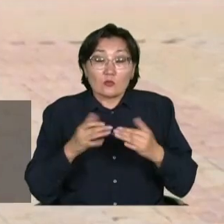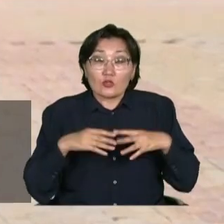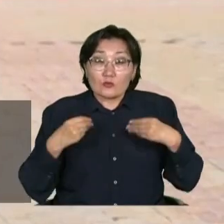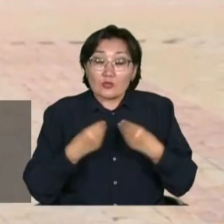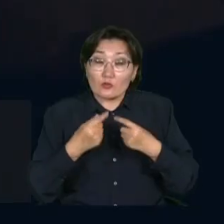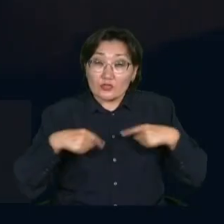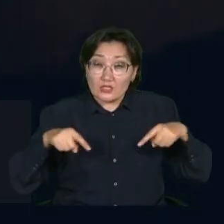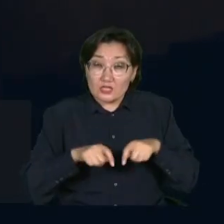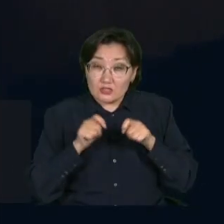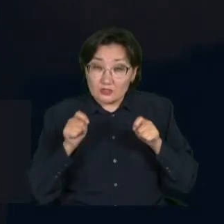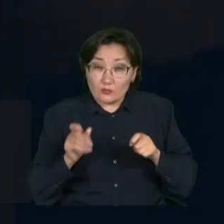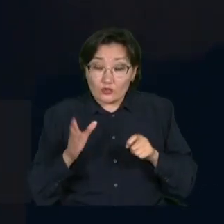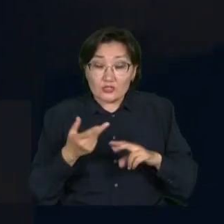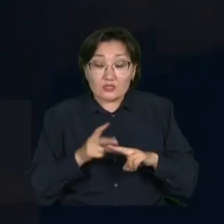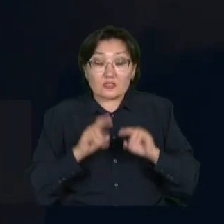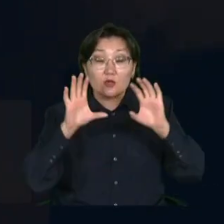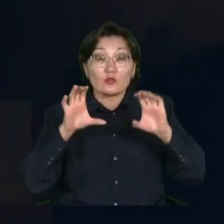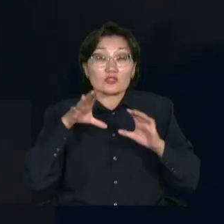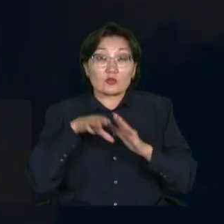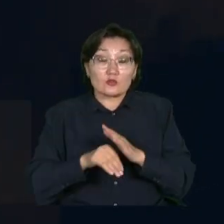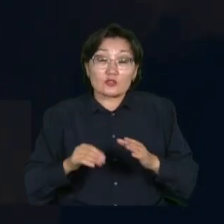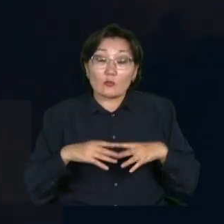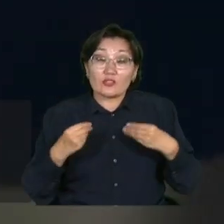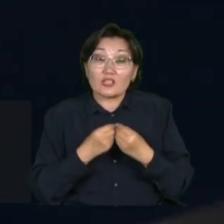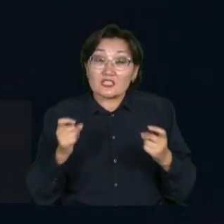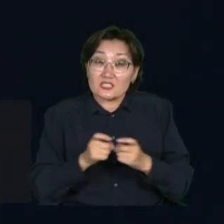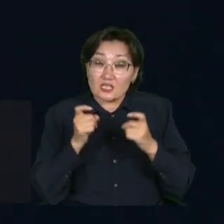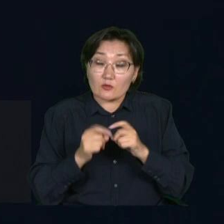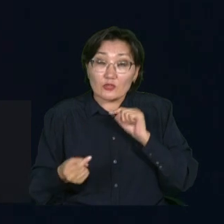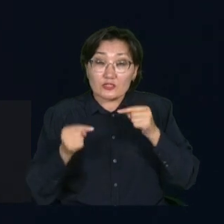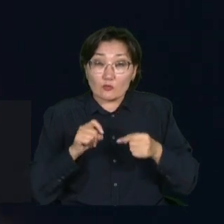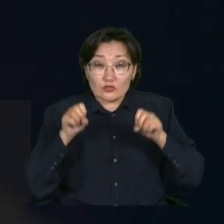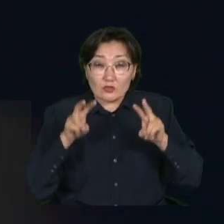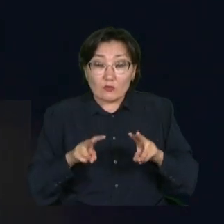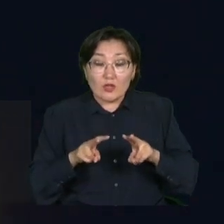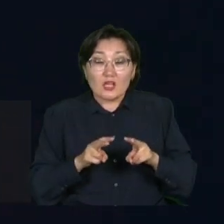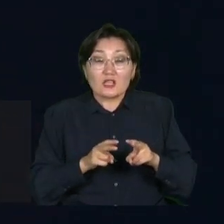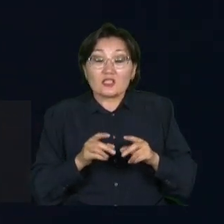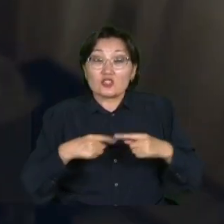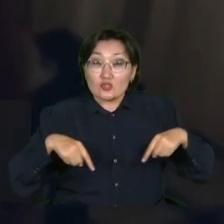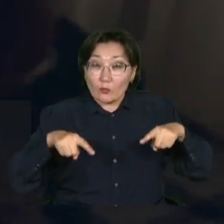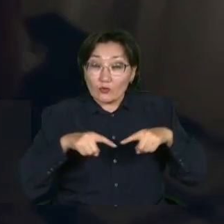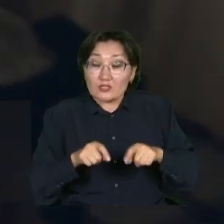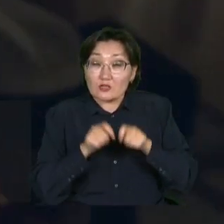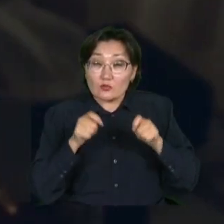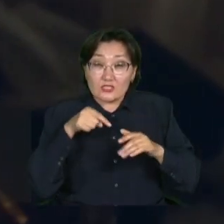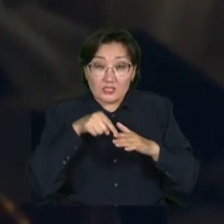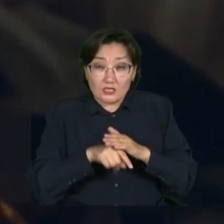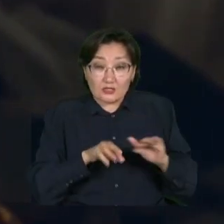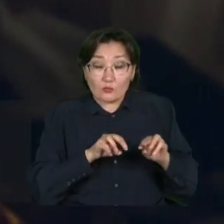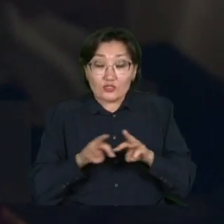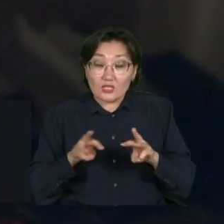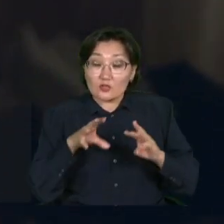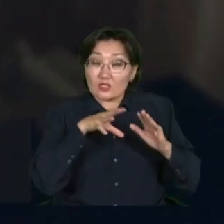отбасылық орталықтар ашылады. Сондай-ақ осы заң аясында тұрмыстық зорлық-зомбылыққа қарсы арнайы құрылым жасақталып жатыр. Ол Ішкі істер